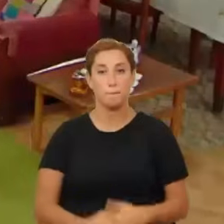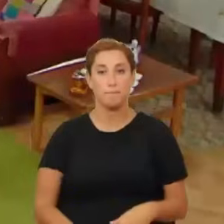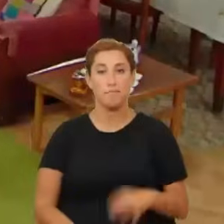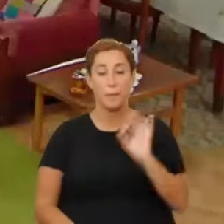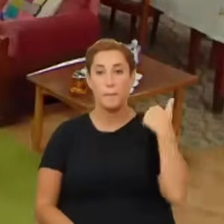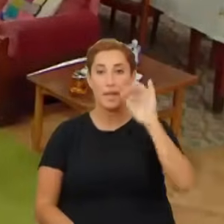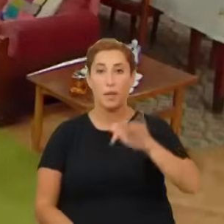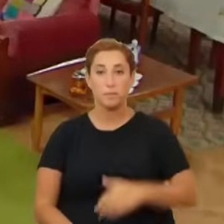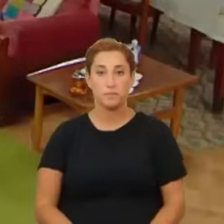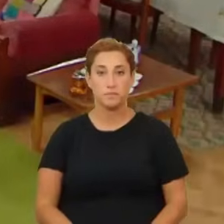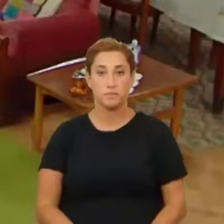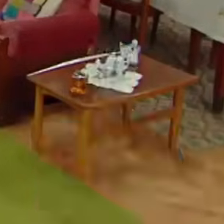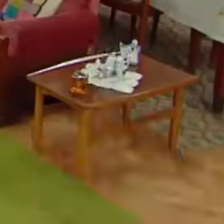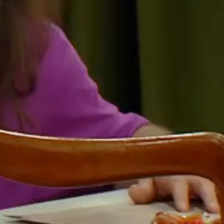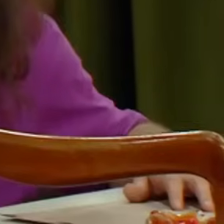Hadi tamam geliyorum.